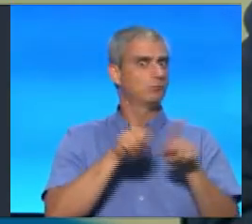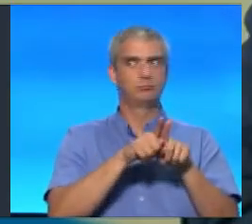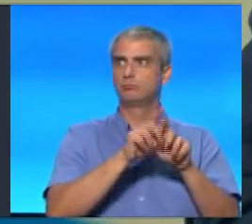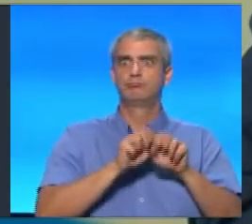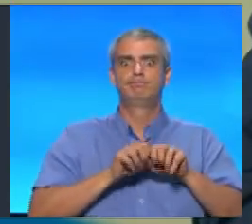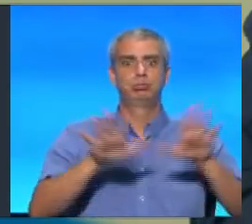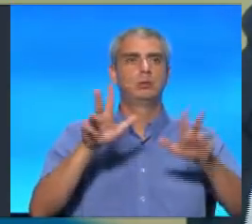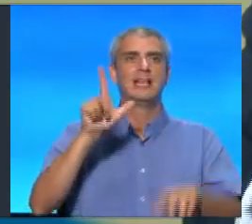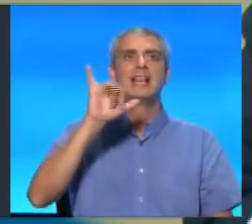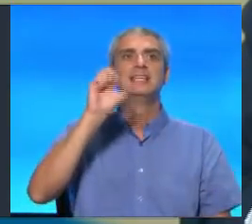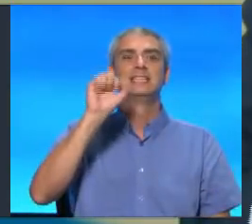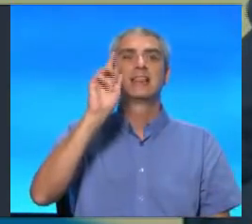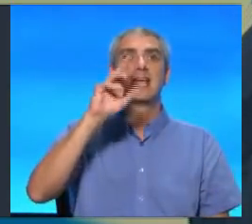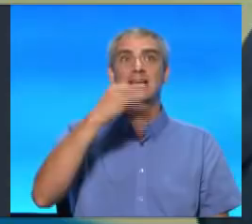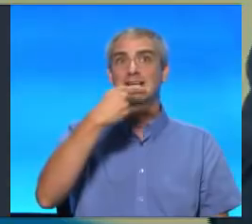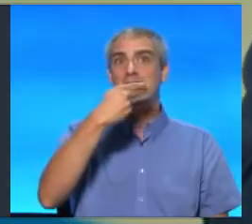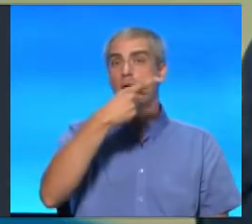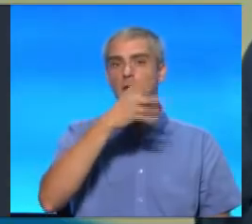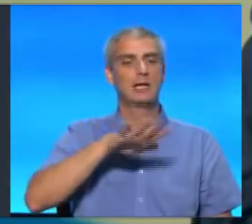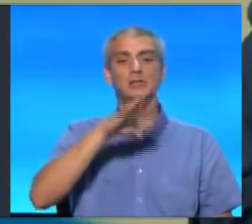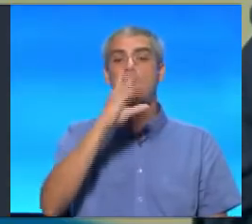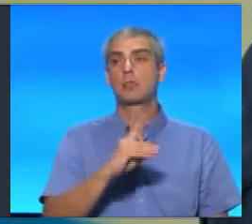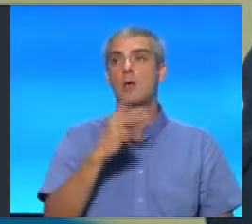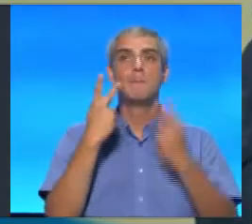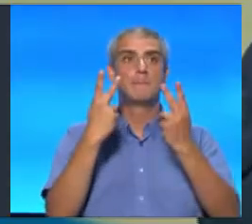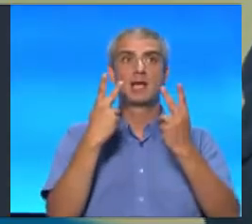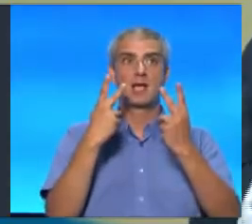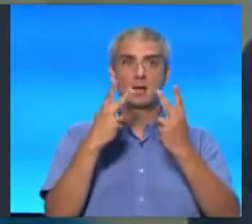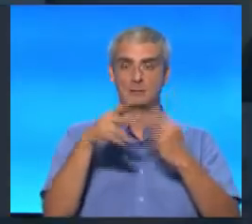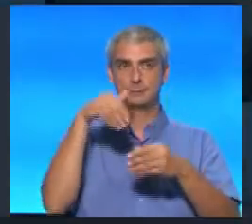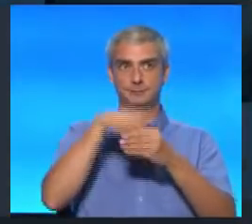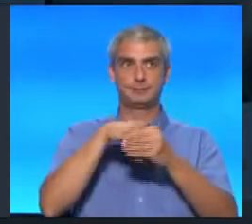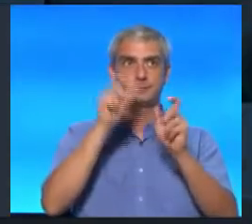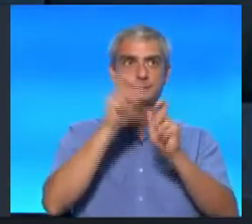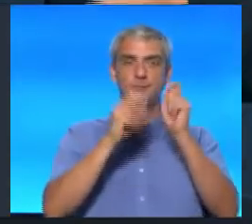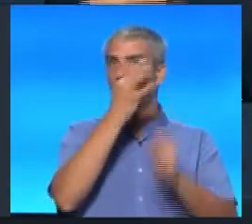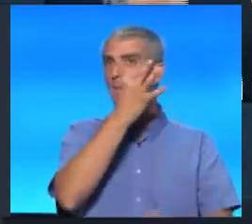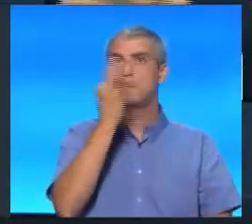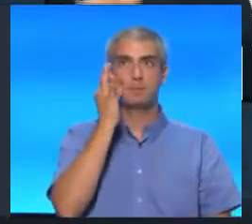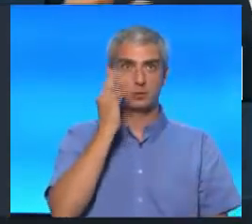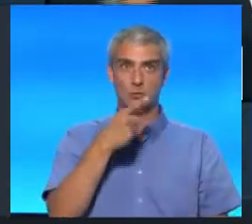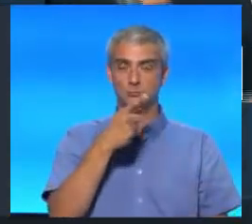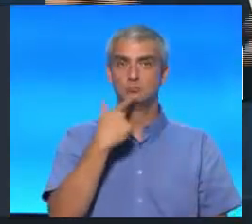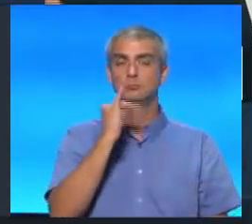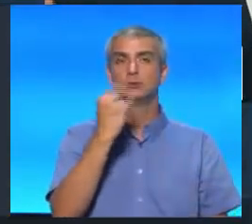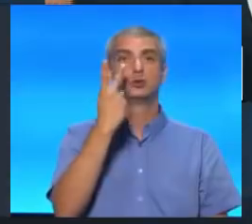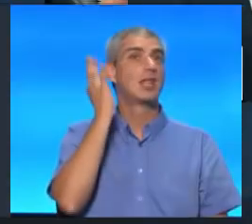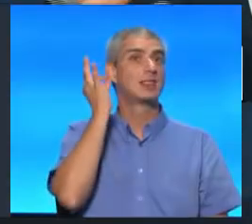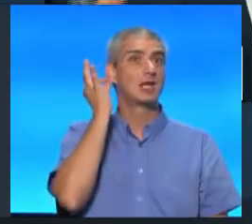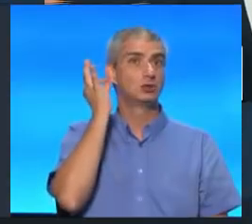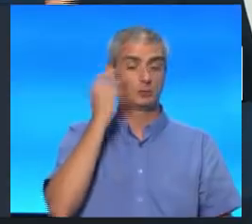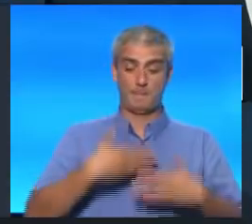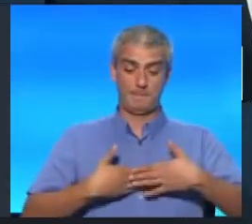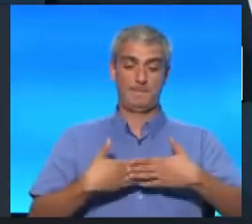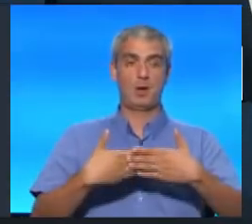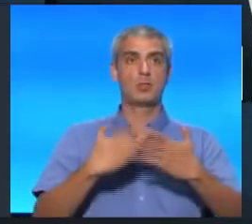של היסטריה, ואנחנו מדברים על התפרצות באזור הדרום, בעיקר בקרב האוכלוסייה הבדואית. אכן שתי נשים בהיריון